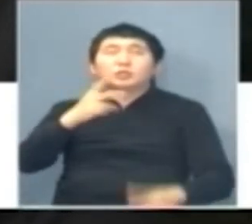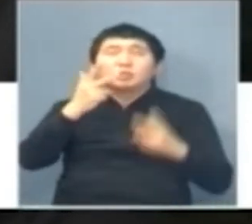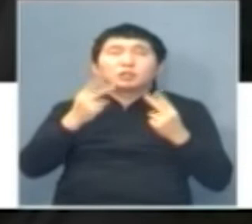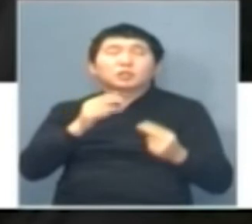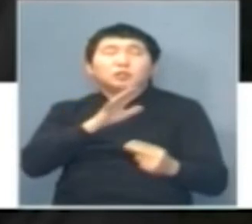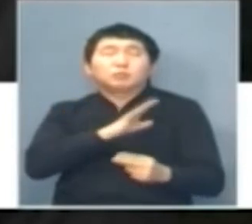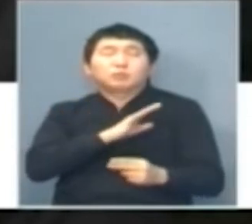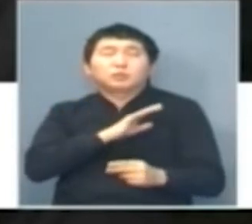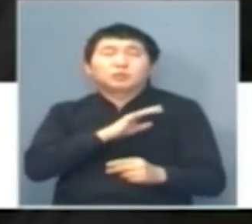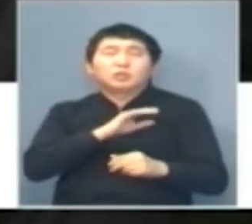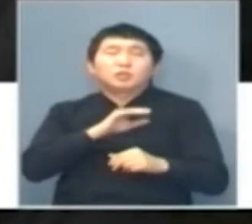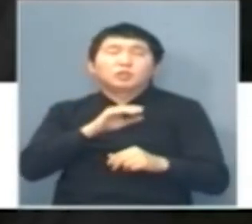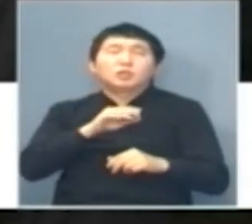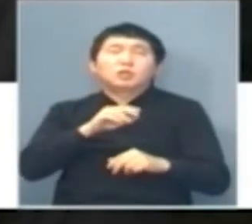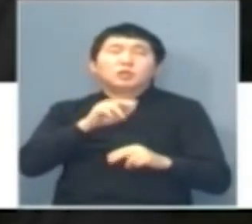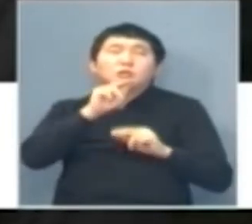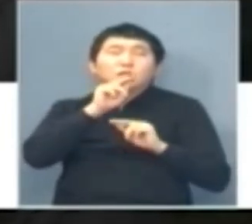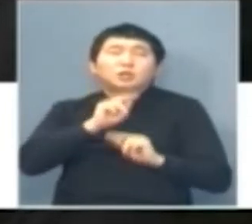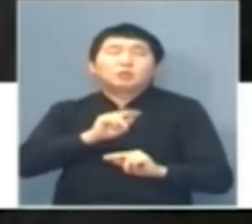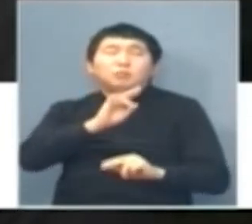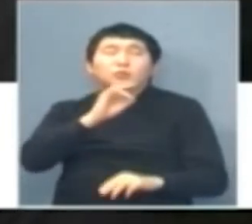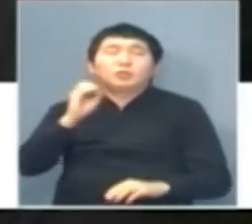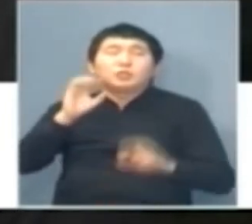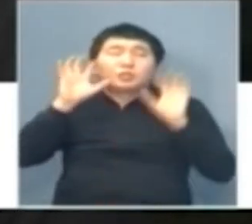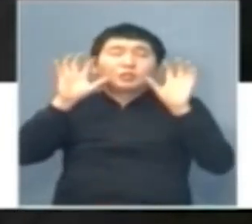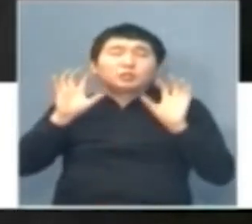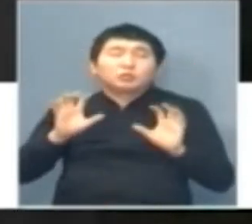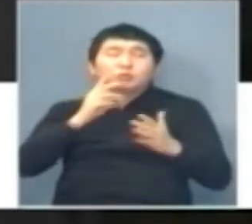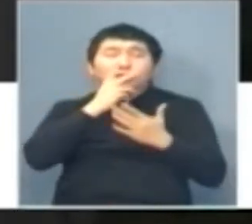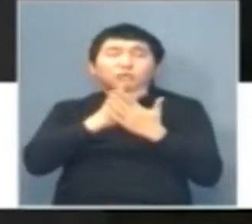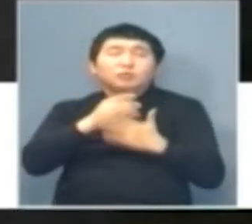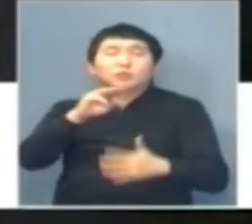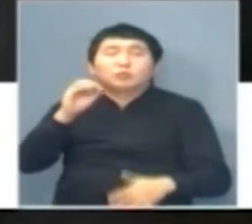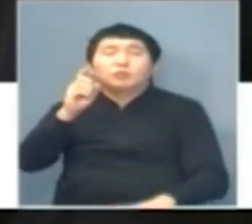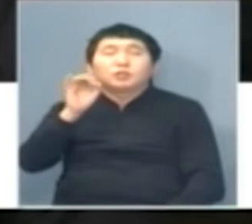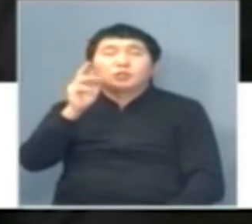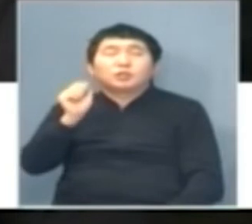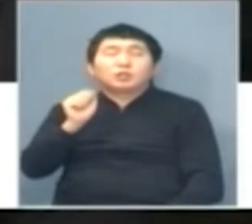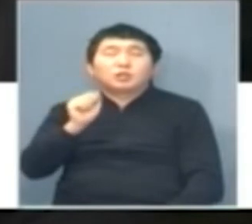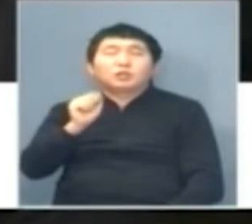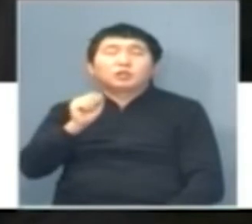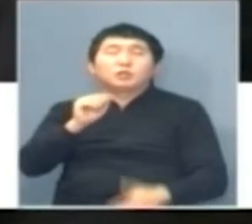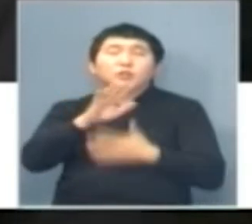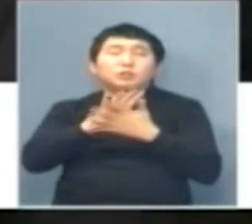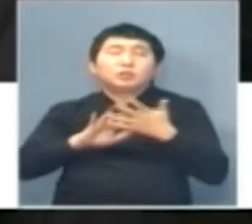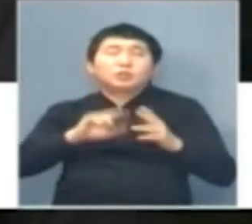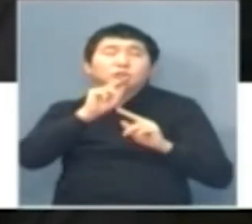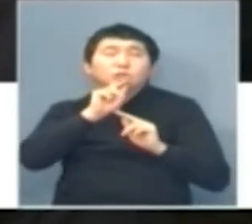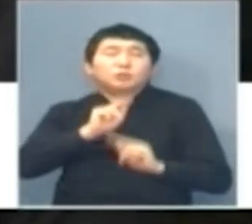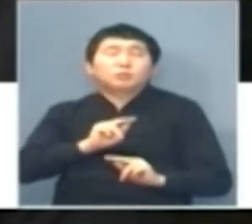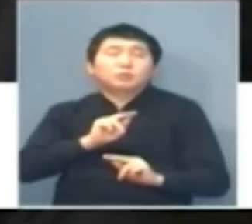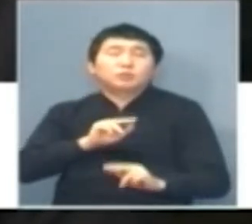незаконно. И на сегодняшний момент мы прибыли сюда, видим технику, видим, ведутся работы. Соответственно, здесь присутствуют